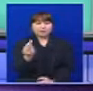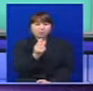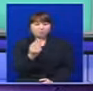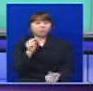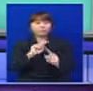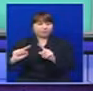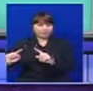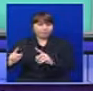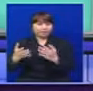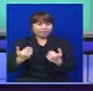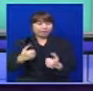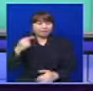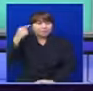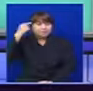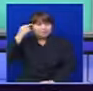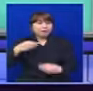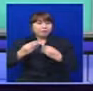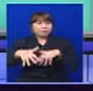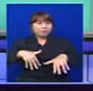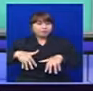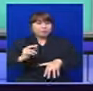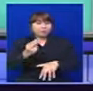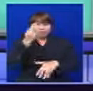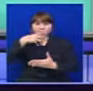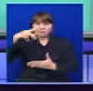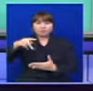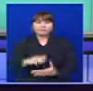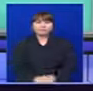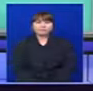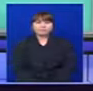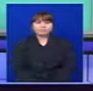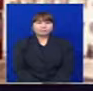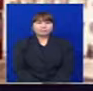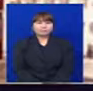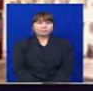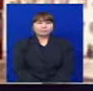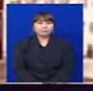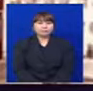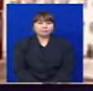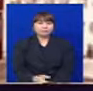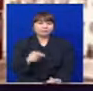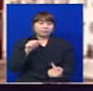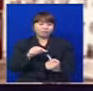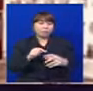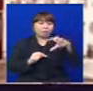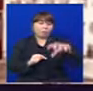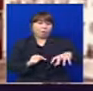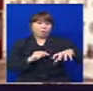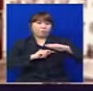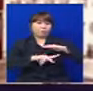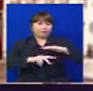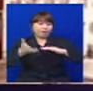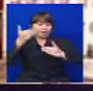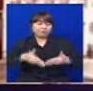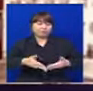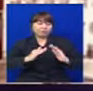หตุการณ์สร้างความตระหนักรู้ให้กับประชาชนติดตามจากรายงานค่ะ จากกองโฆษณาการก่อตั้งเมื่อวันที่3พฤษ